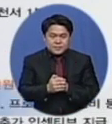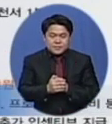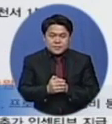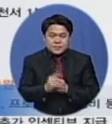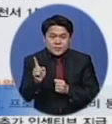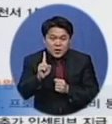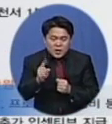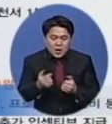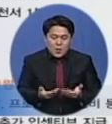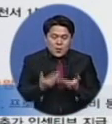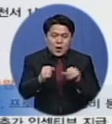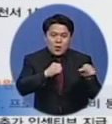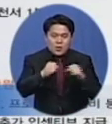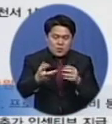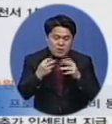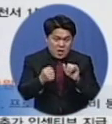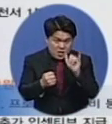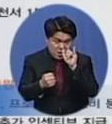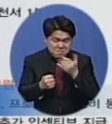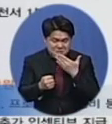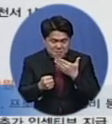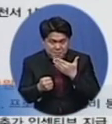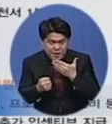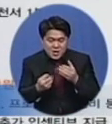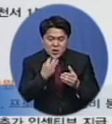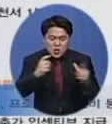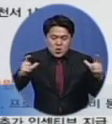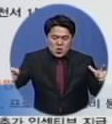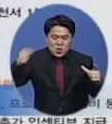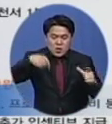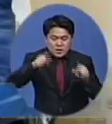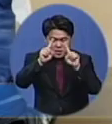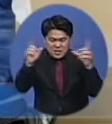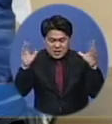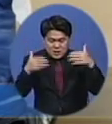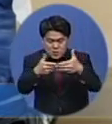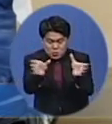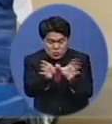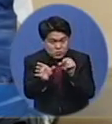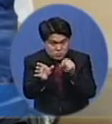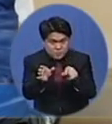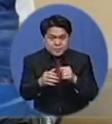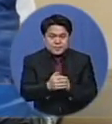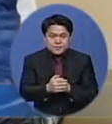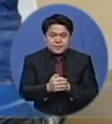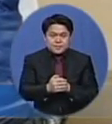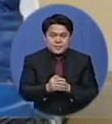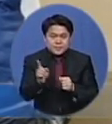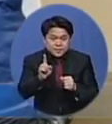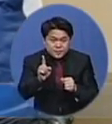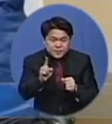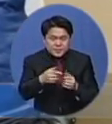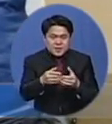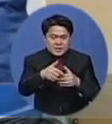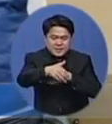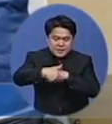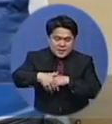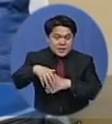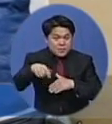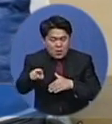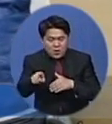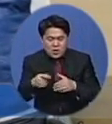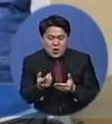자격은 봉사활동을 활발히 할 수 있는 수도권 소재 대학생 동아리로 봉사단에서 기획한 장애인